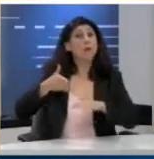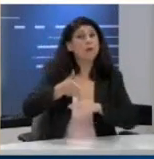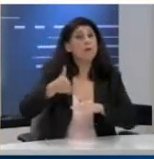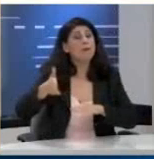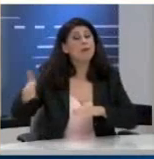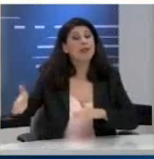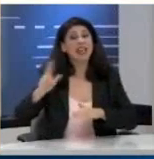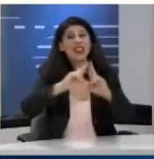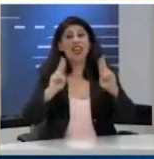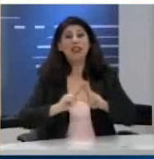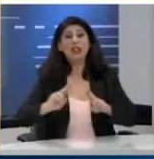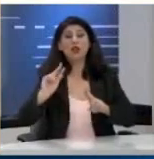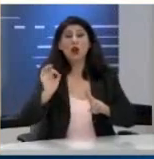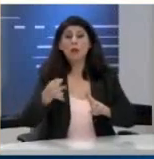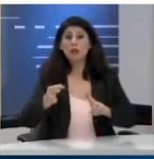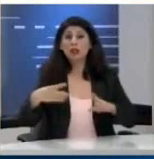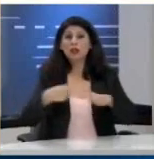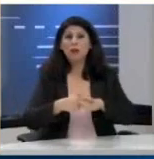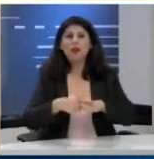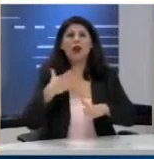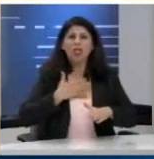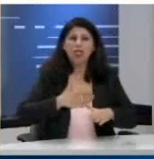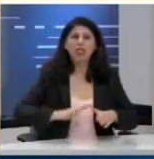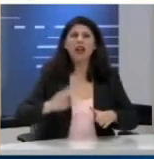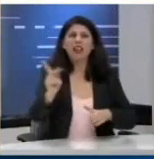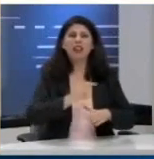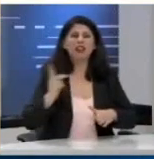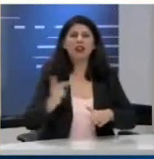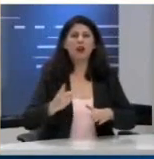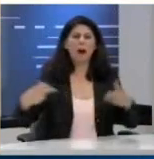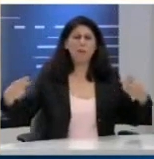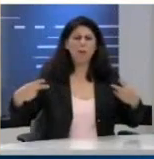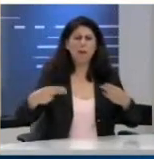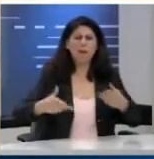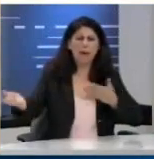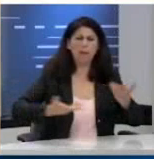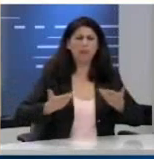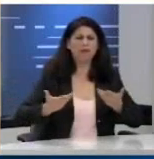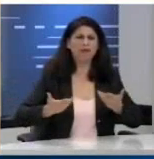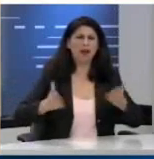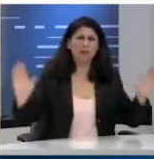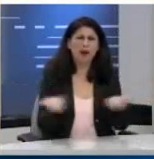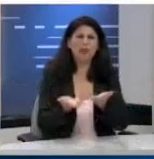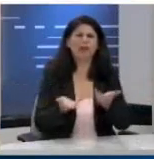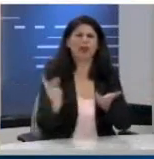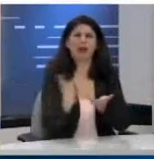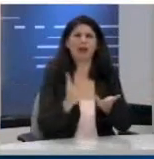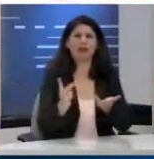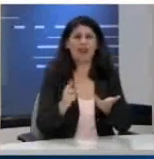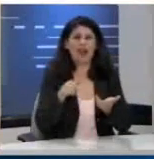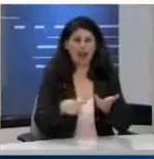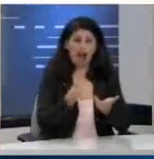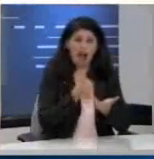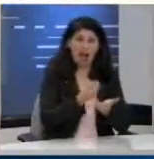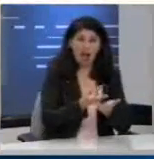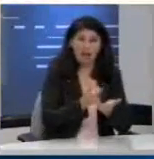μία πολιτική, να ακροτηριάζουν τις κοινωνίες για να περιμαζεύσουν τους αριθμούς. Όμως δεν περιμαζεύονται έτσι οι αριθμοί. Δεν ήμασταν